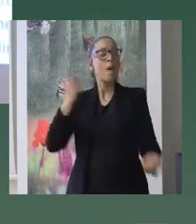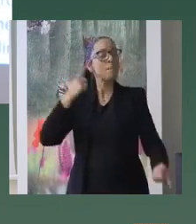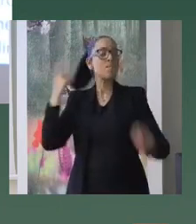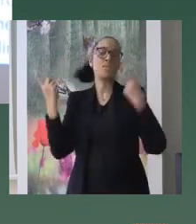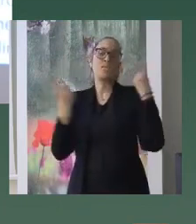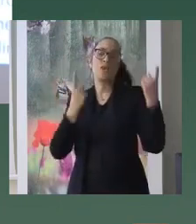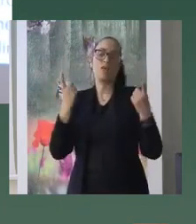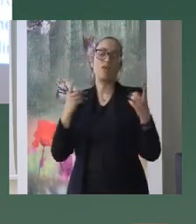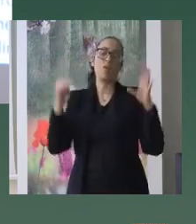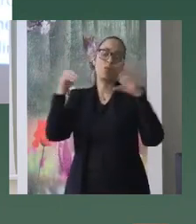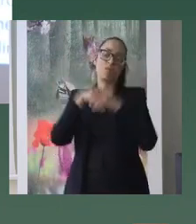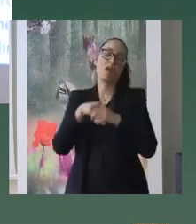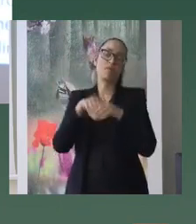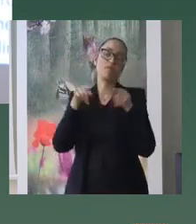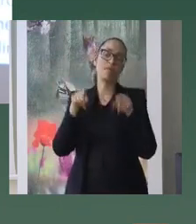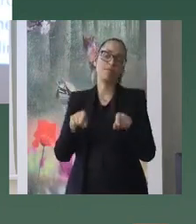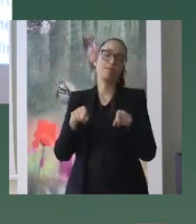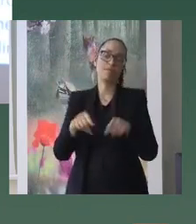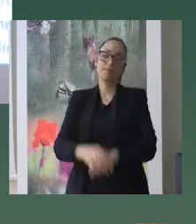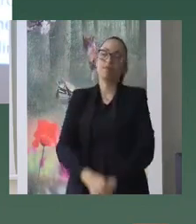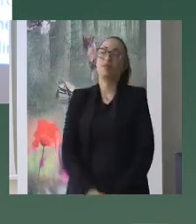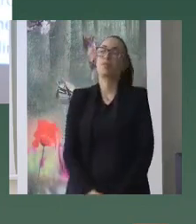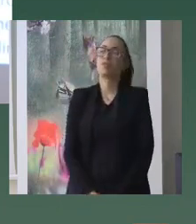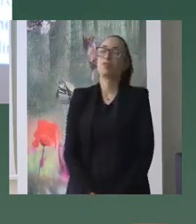περιβαλλοντικό φυσικά στην έκφασή του την καταληκτική.